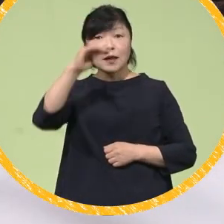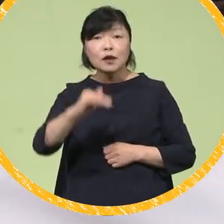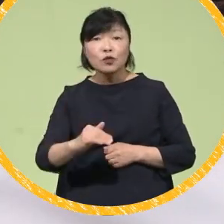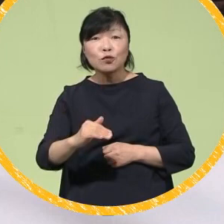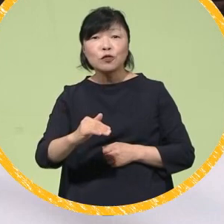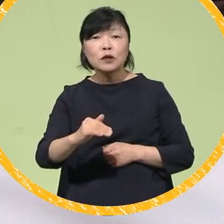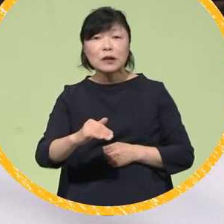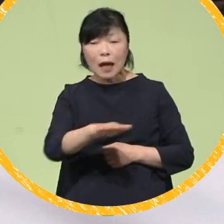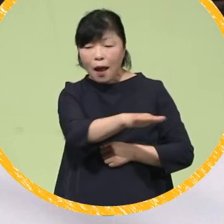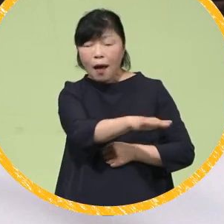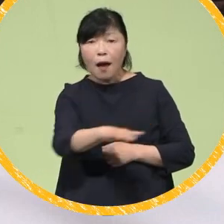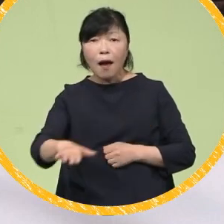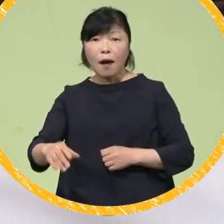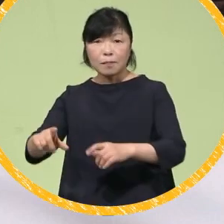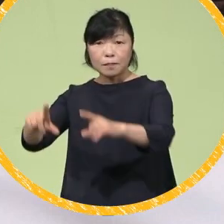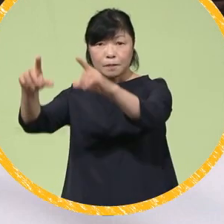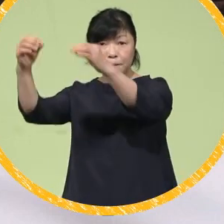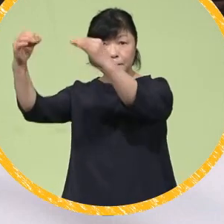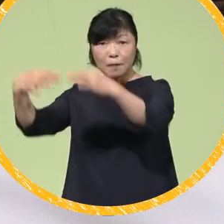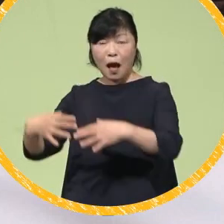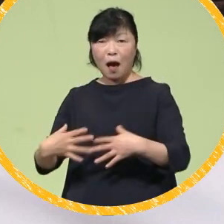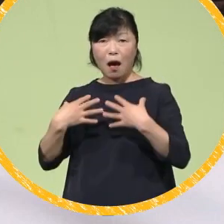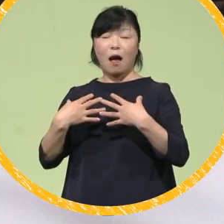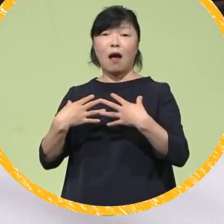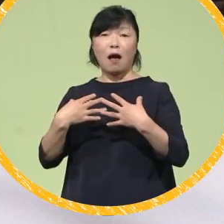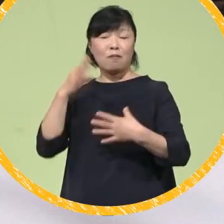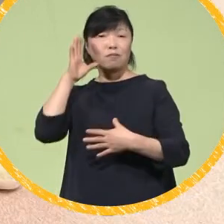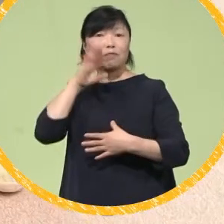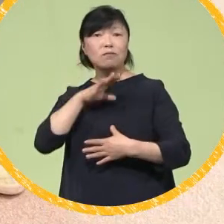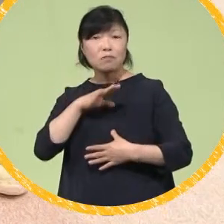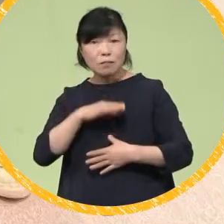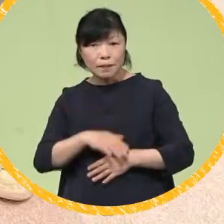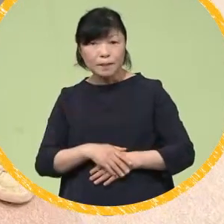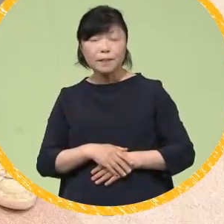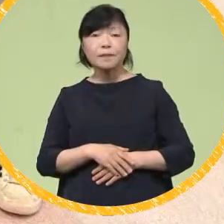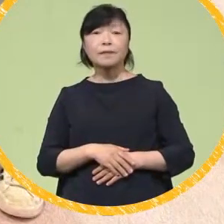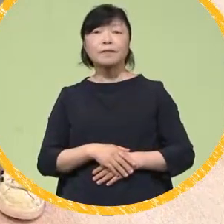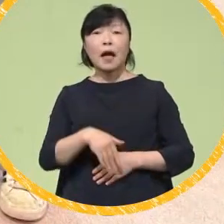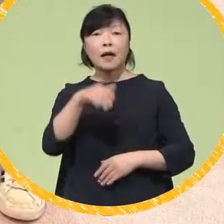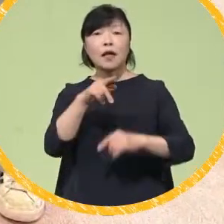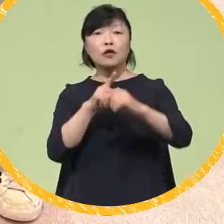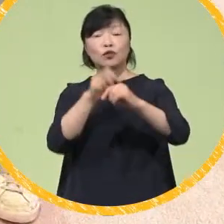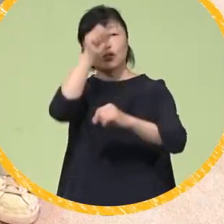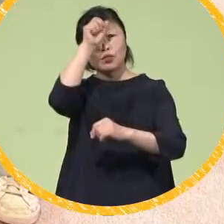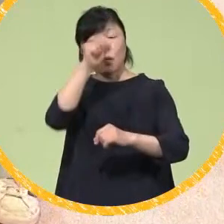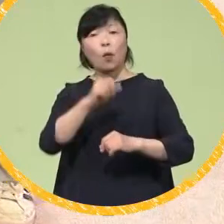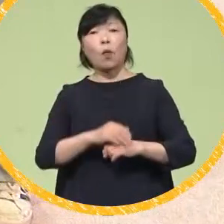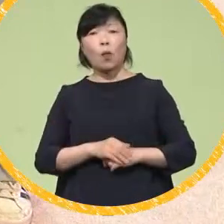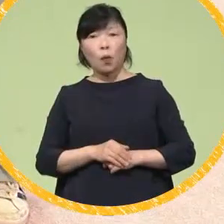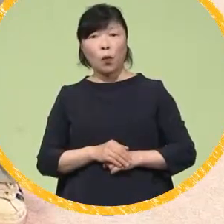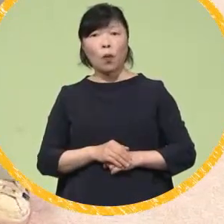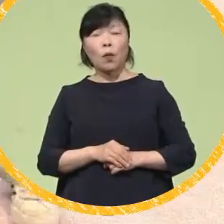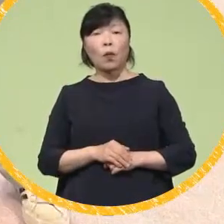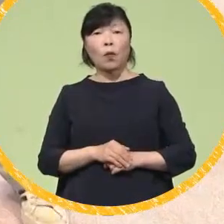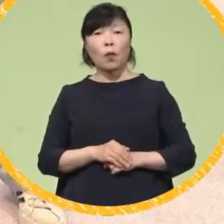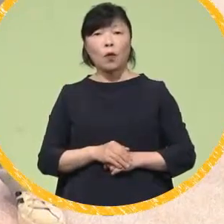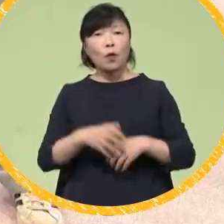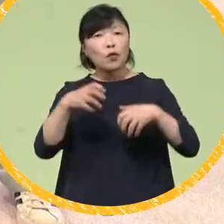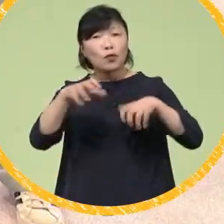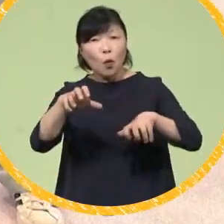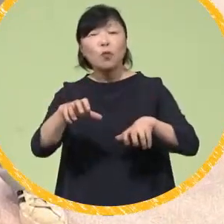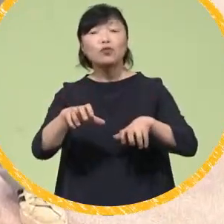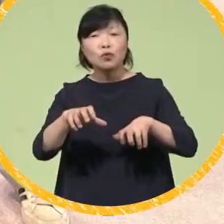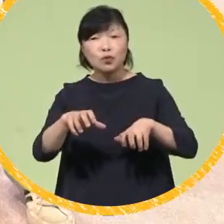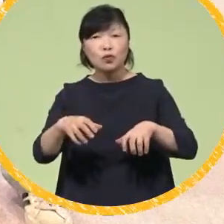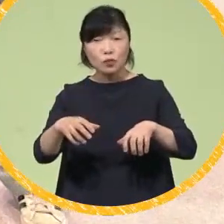の、輻射熱とかそういったものの影響が受けやすい。 そうなんだ。これ熱中症にその動物がなっ